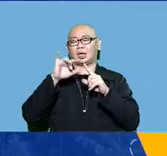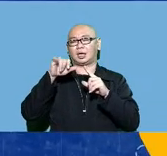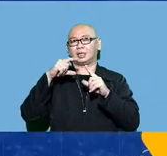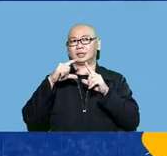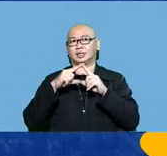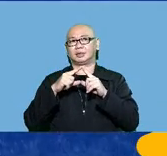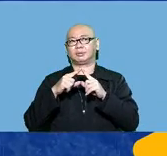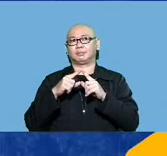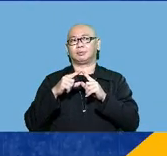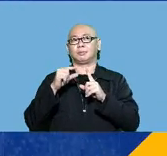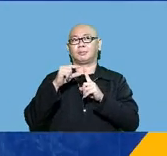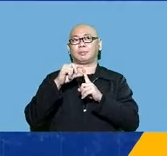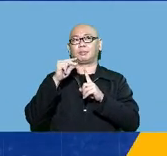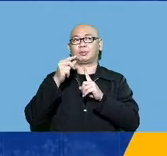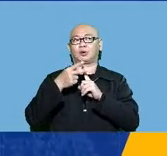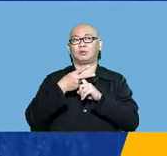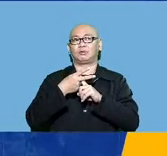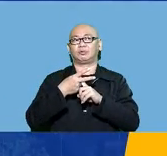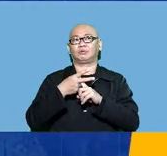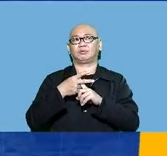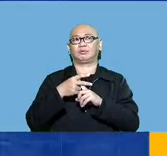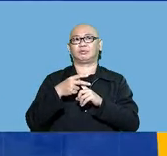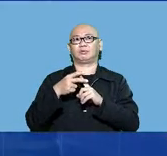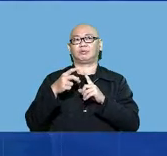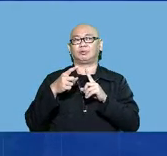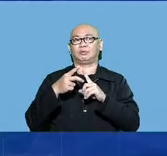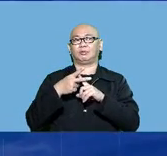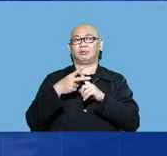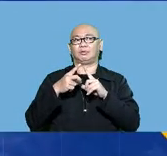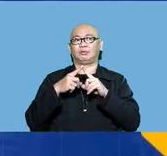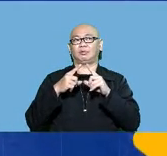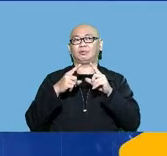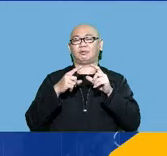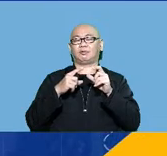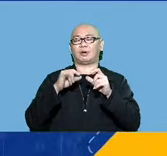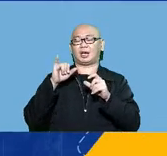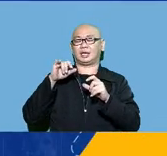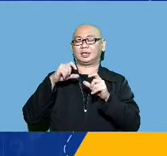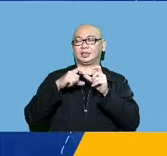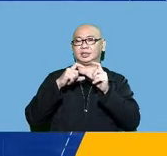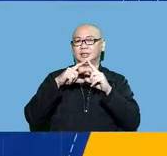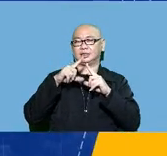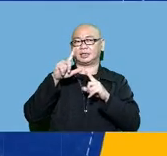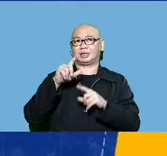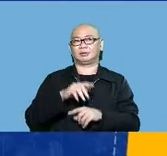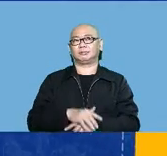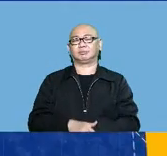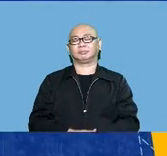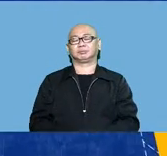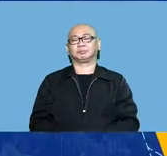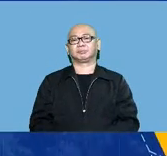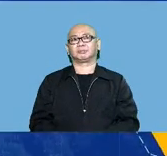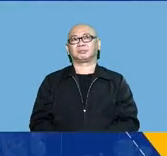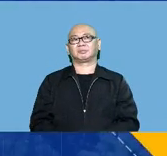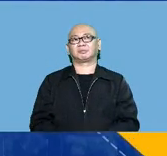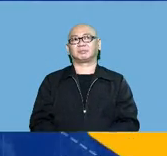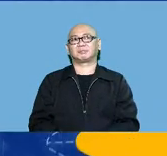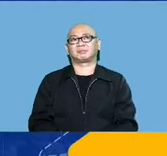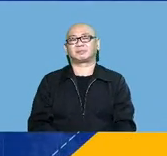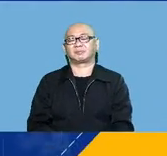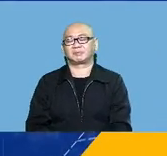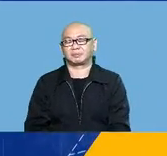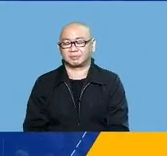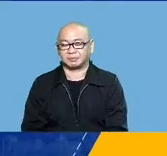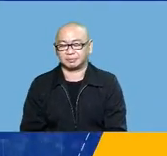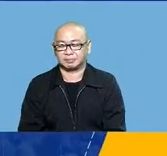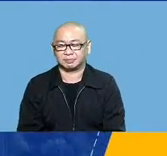Prof. Faisal, Pak WR 1 Undip, mohon maaf ini duduknya harusnya di depan gimana, tapi di belakang ini dengan beliau